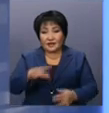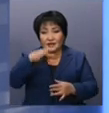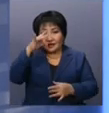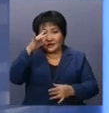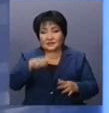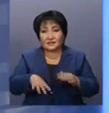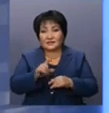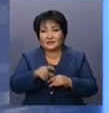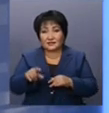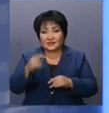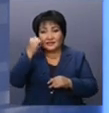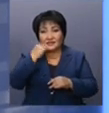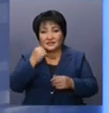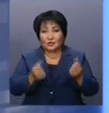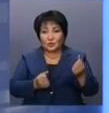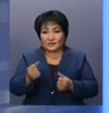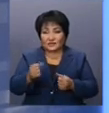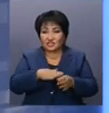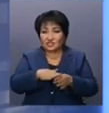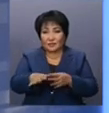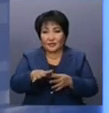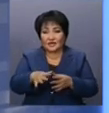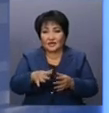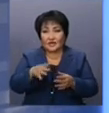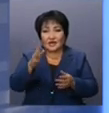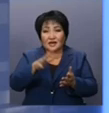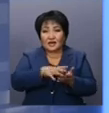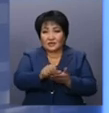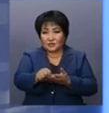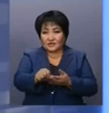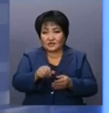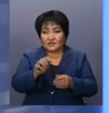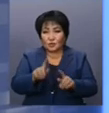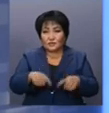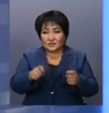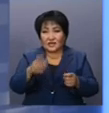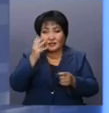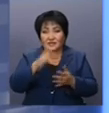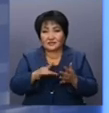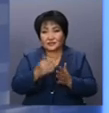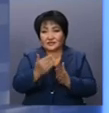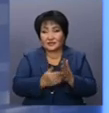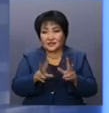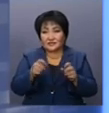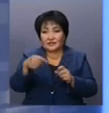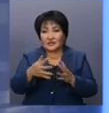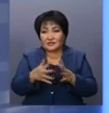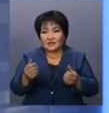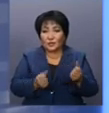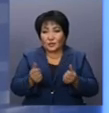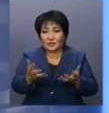Қазақстандықтар ескі көліктерін жаппай утилизацияға өткізіп жатыр. Алматы қаласының өзінде бағдарлама аясында мыңнан аса көлік қабылданған